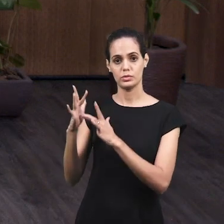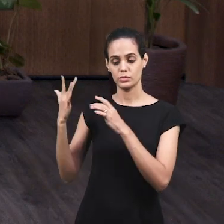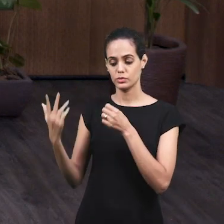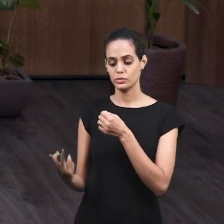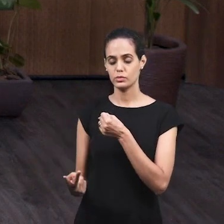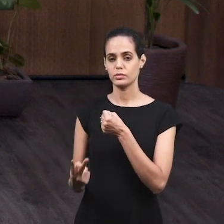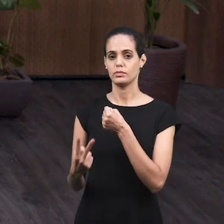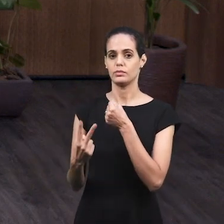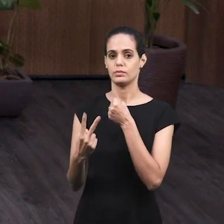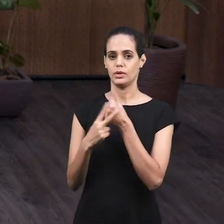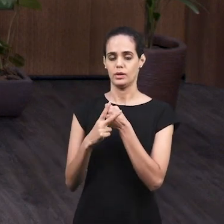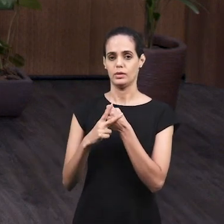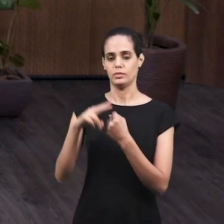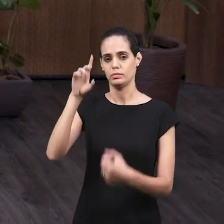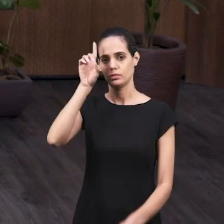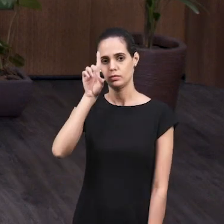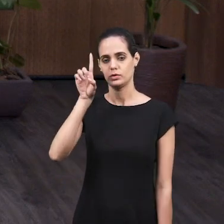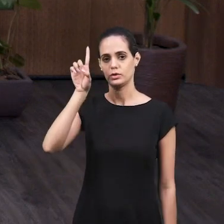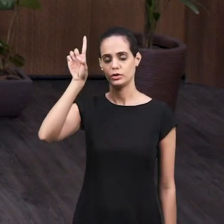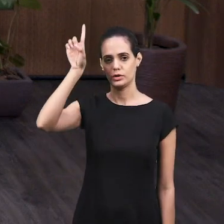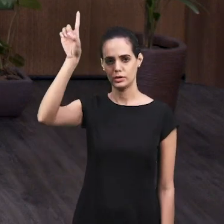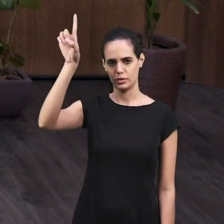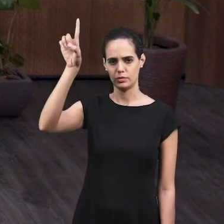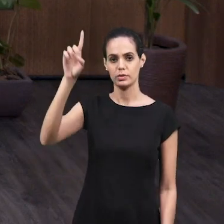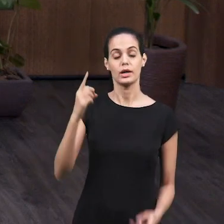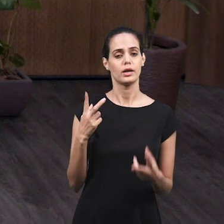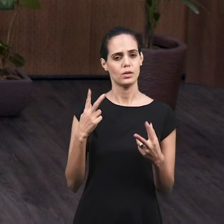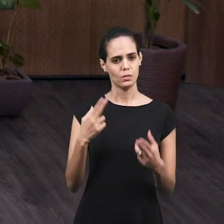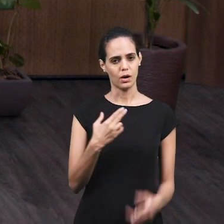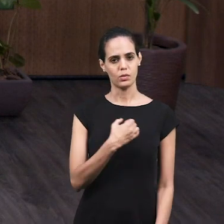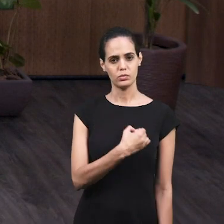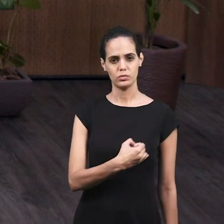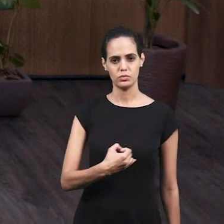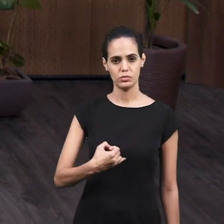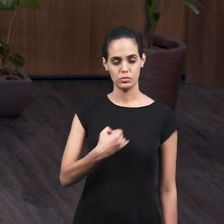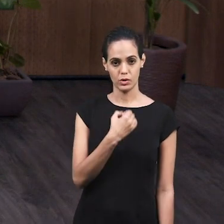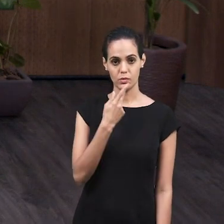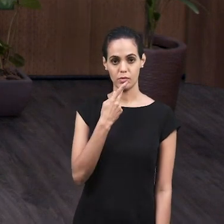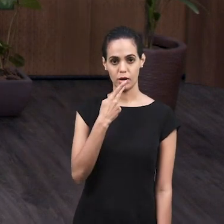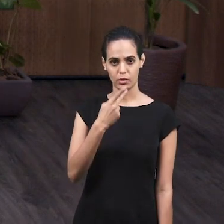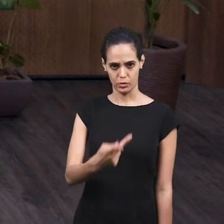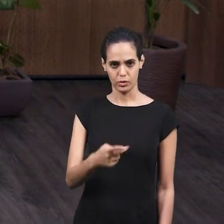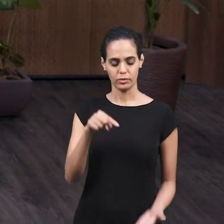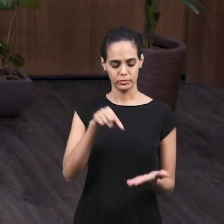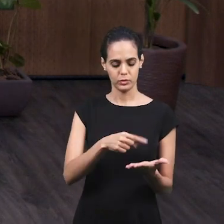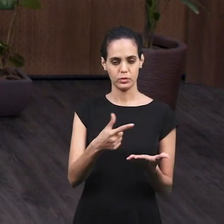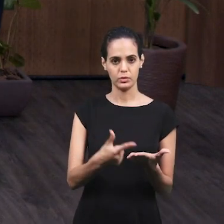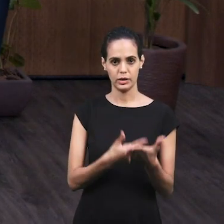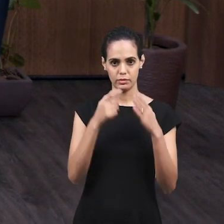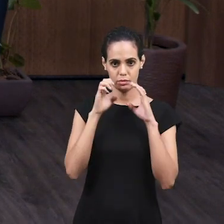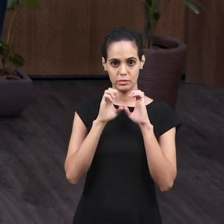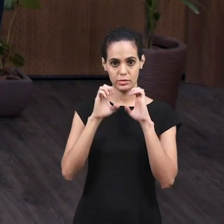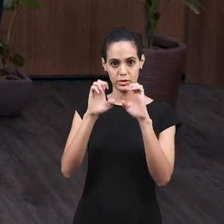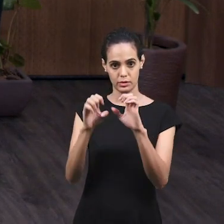Seigneur Jésus lui-même, le Verbe de Dieu, comme Jean, il a ouvert